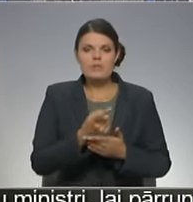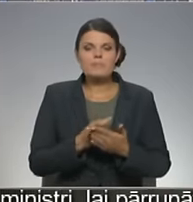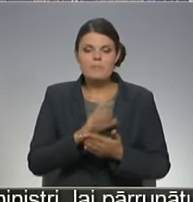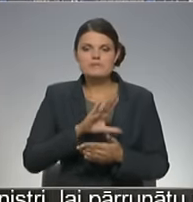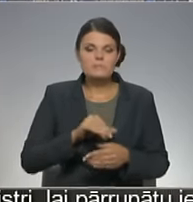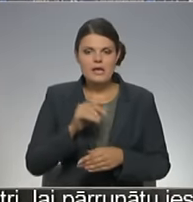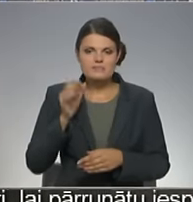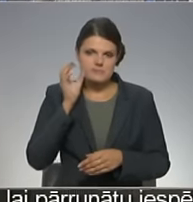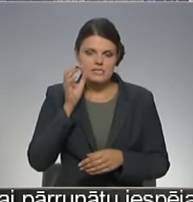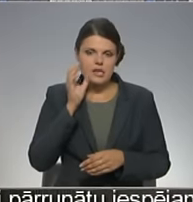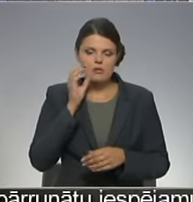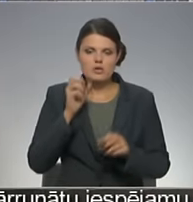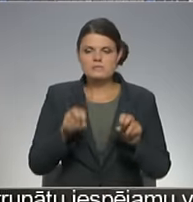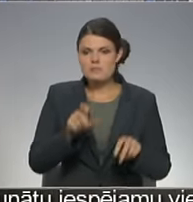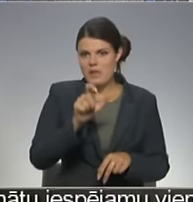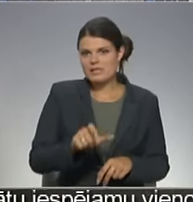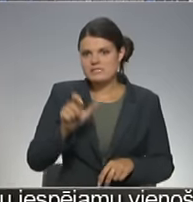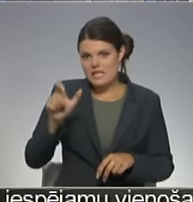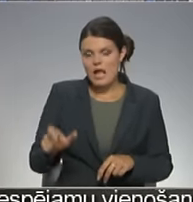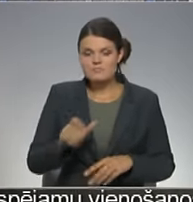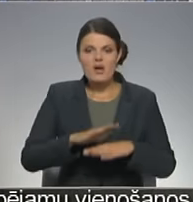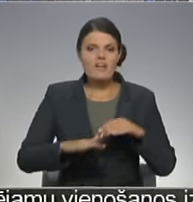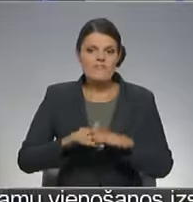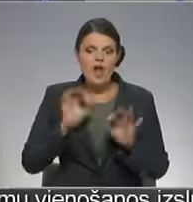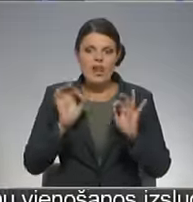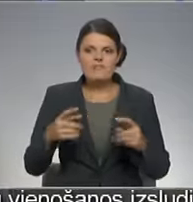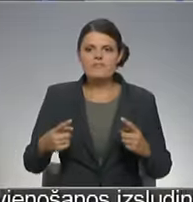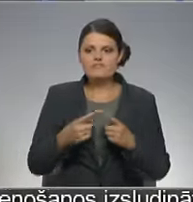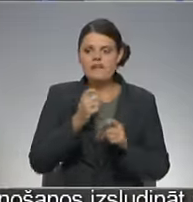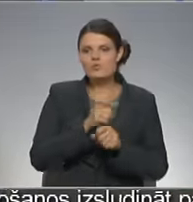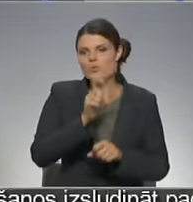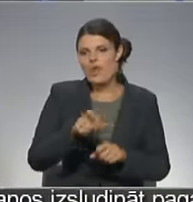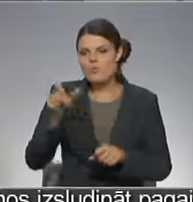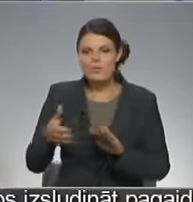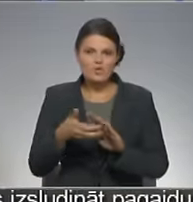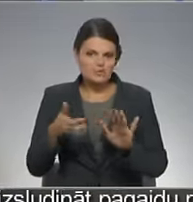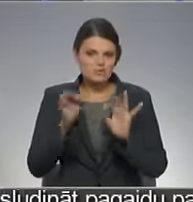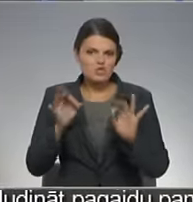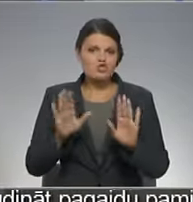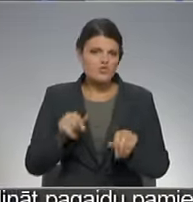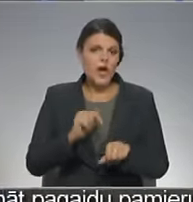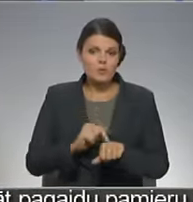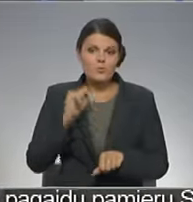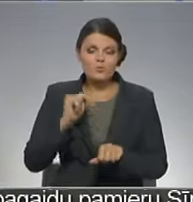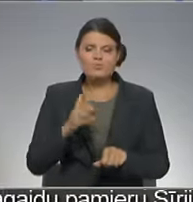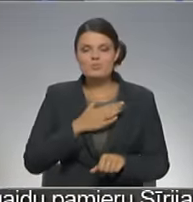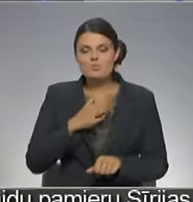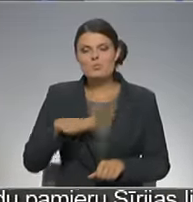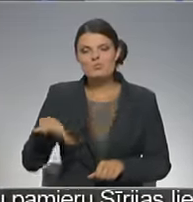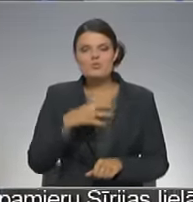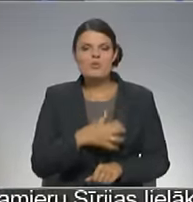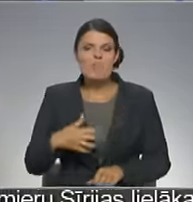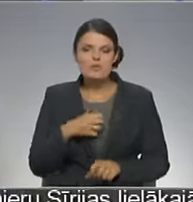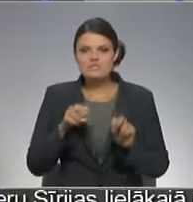pēc zinošākiem speciālistiem. Kvalificētu darbinieku trūkums ir jūtams tieši mūsu